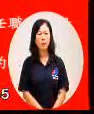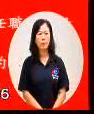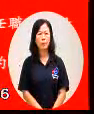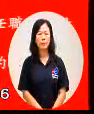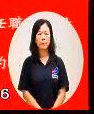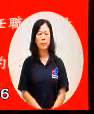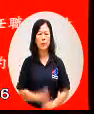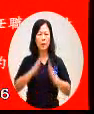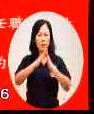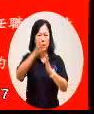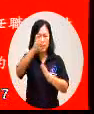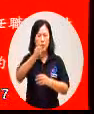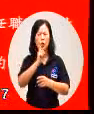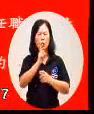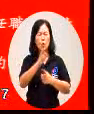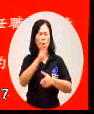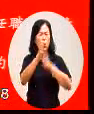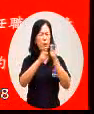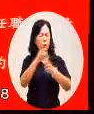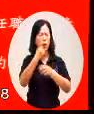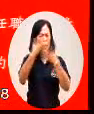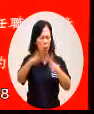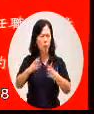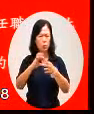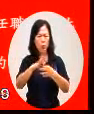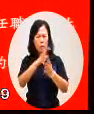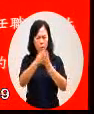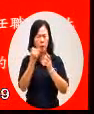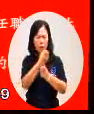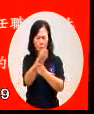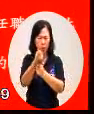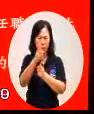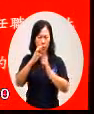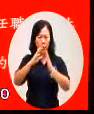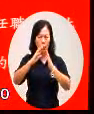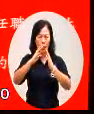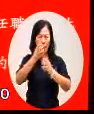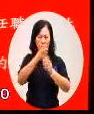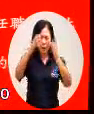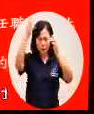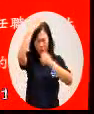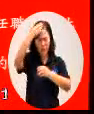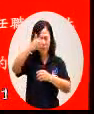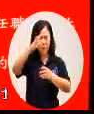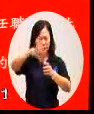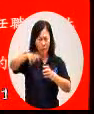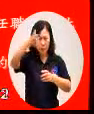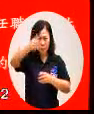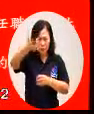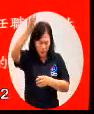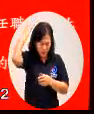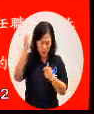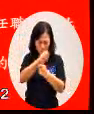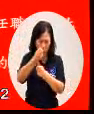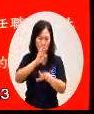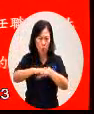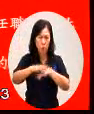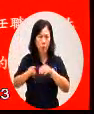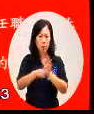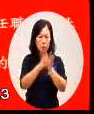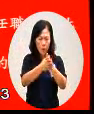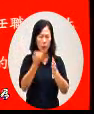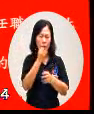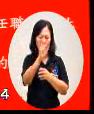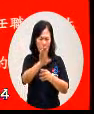长，这话规则当啊管制，不是只有郑局长来啊，以前就开始管制啊，安怎？在治标呢，不